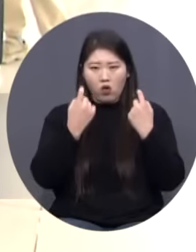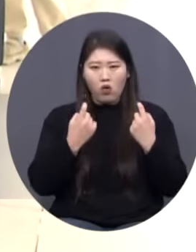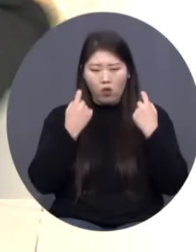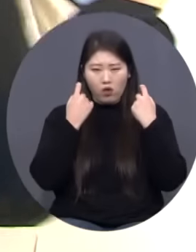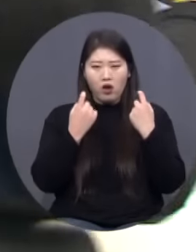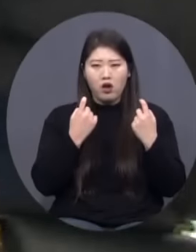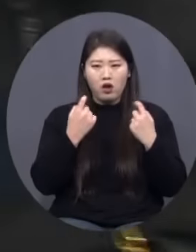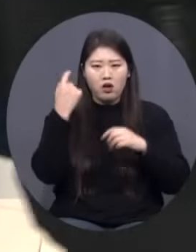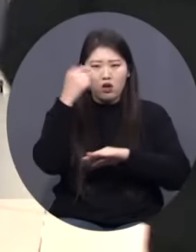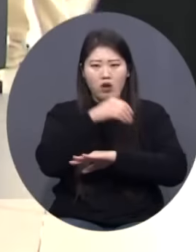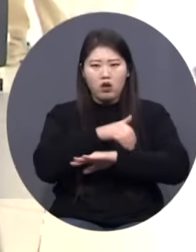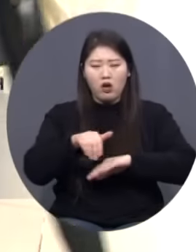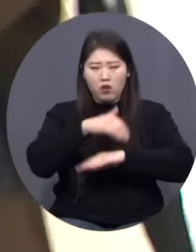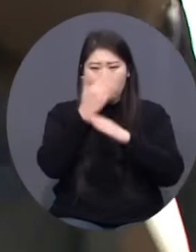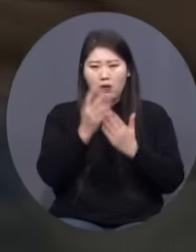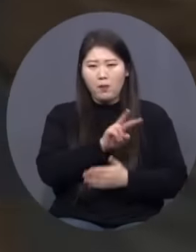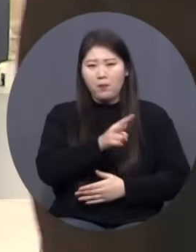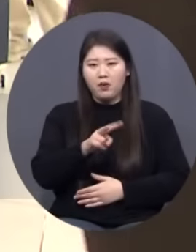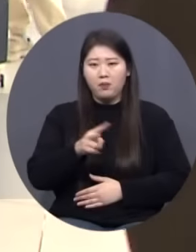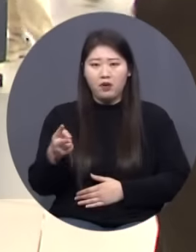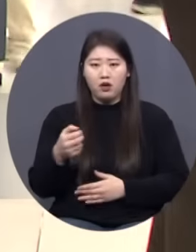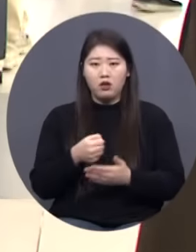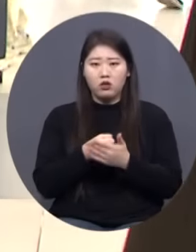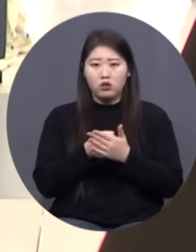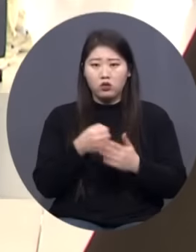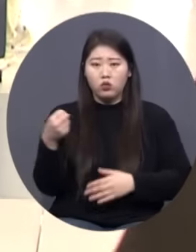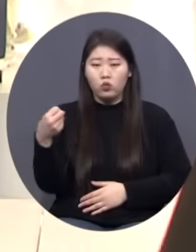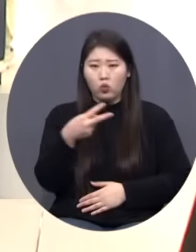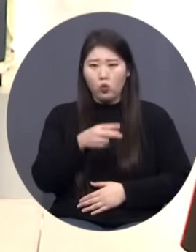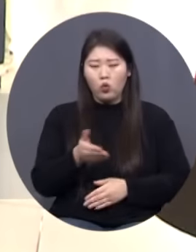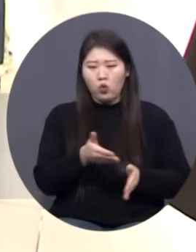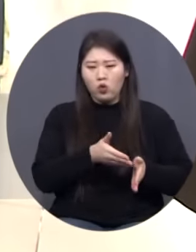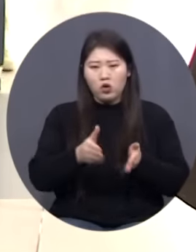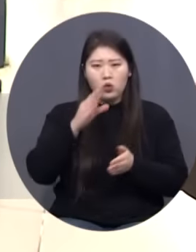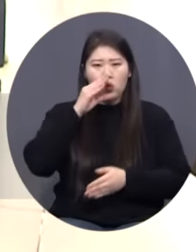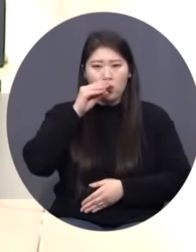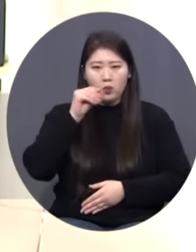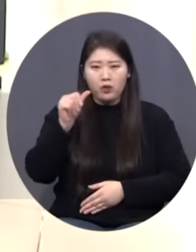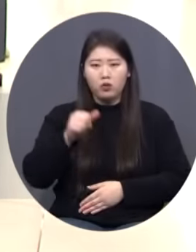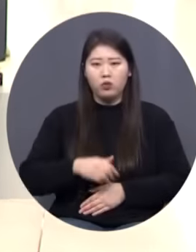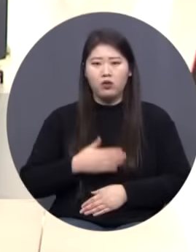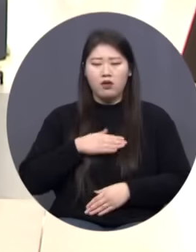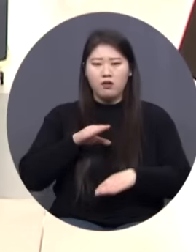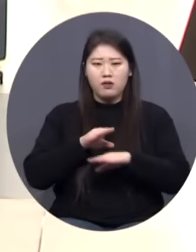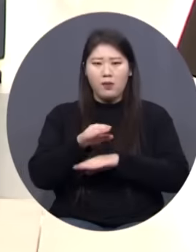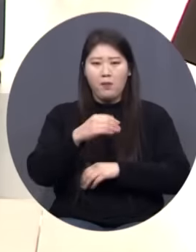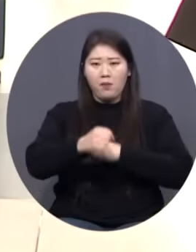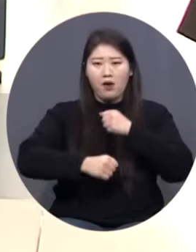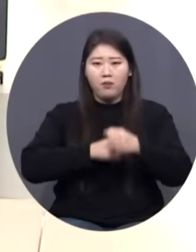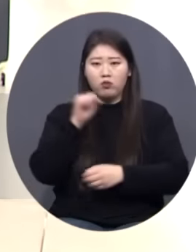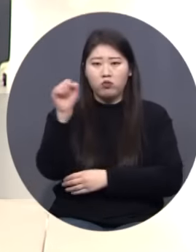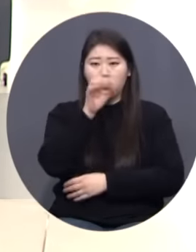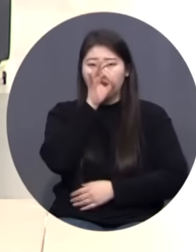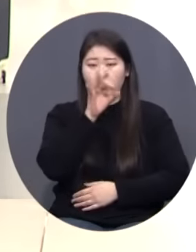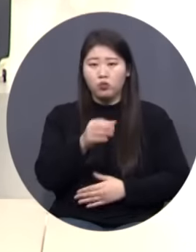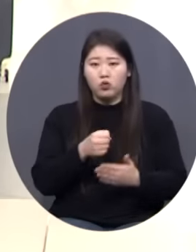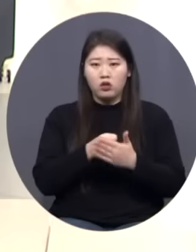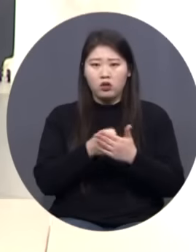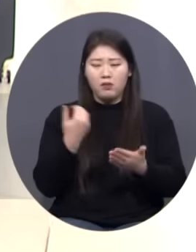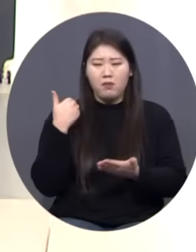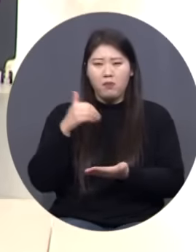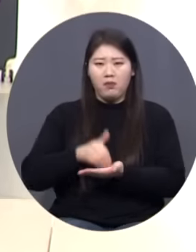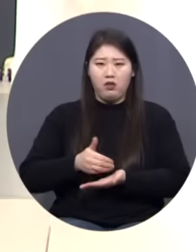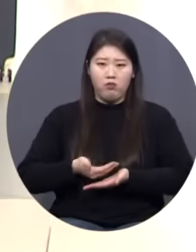꼬여서 눈도 오고 길도 미끄럽고 차를 마음대로 다닐 수가 없어서